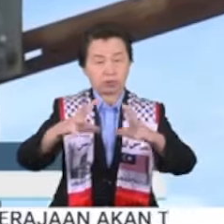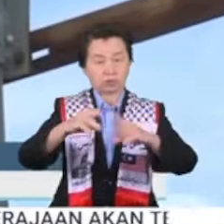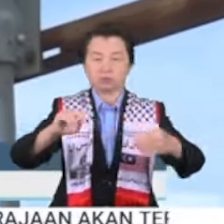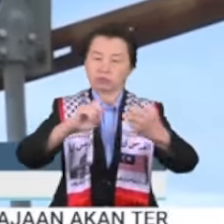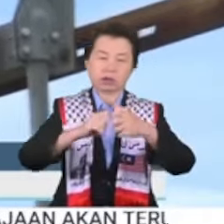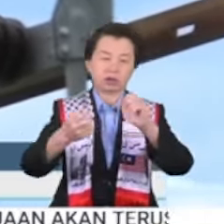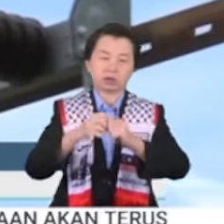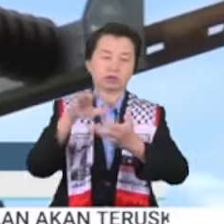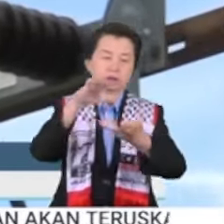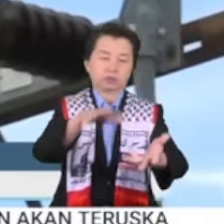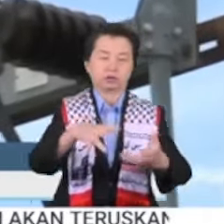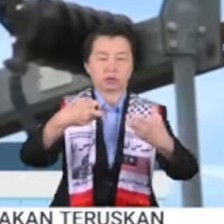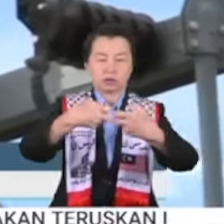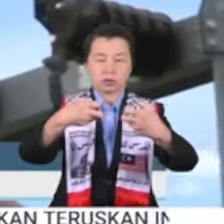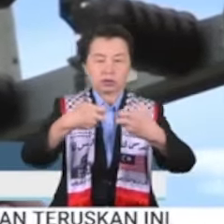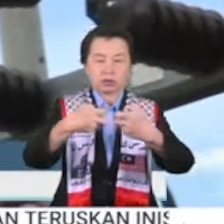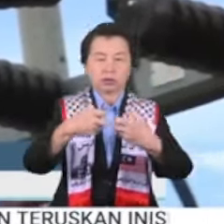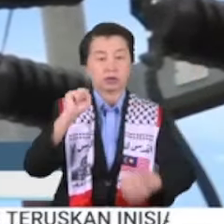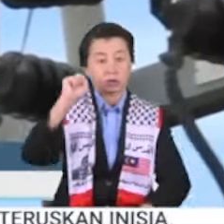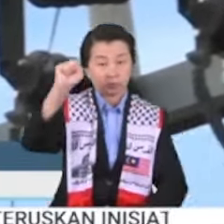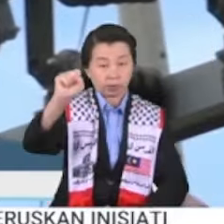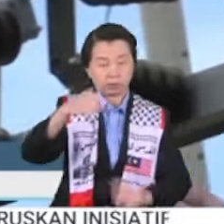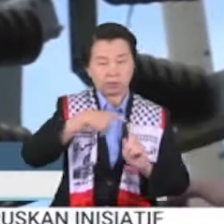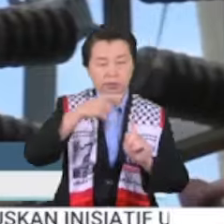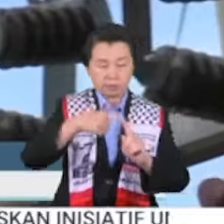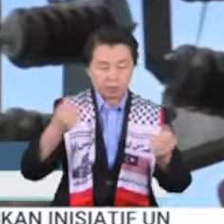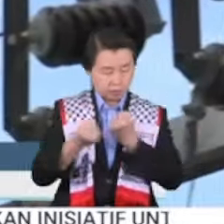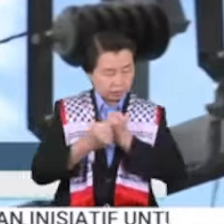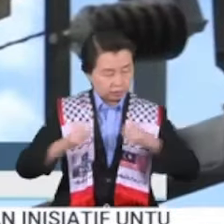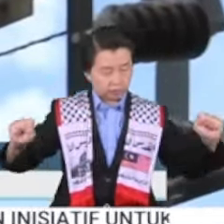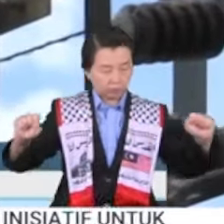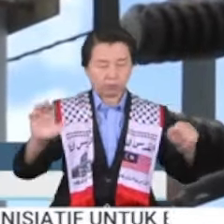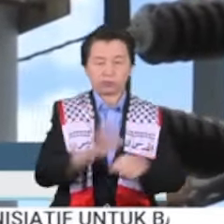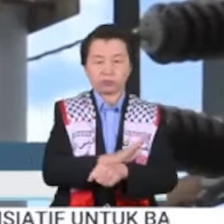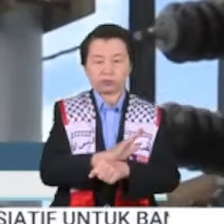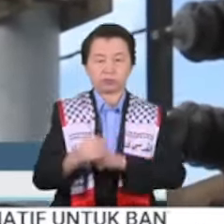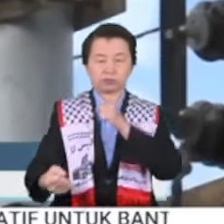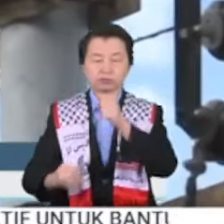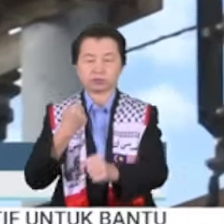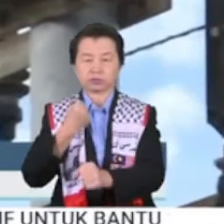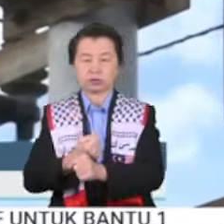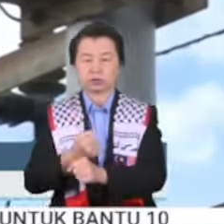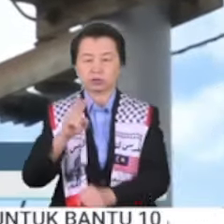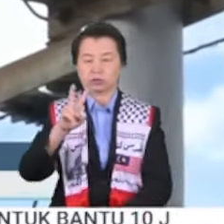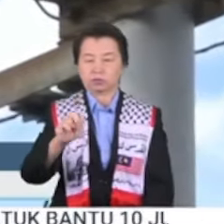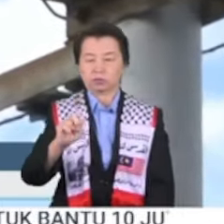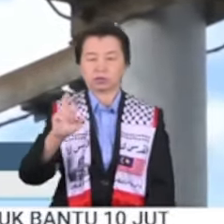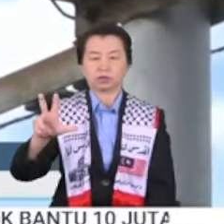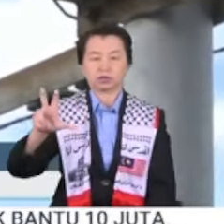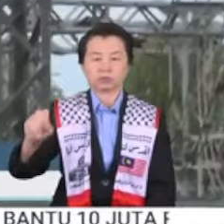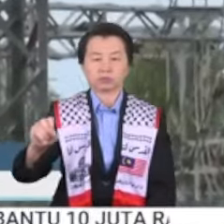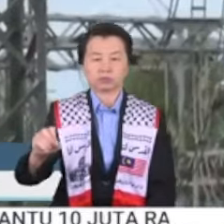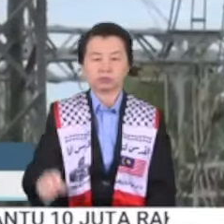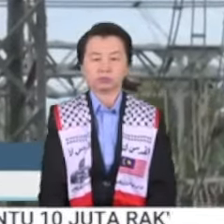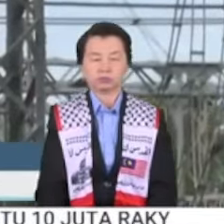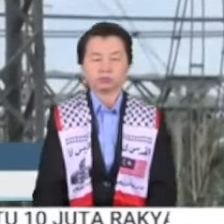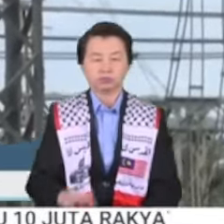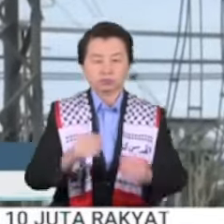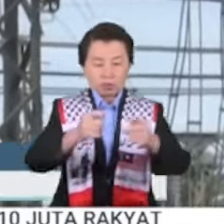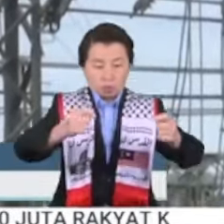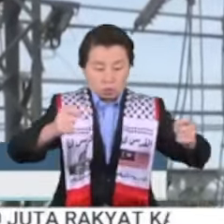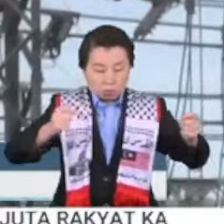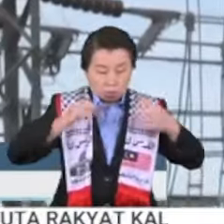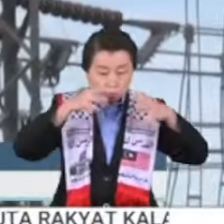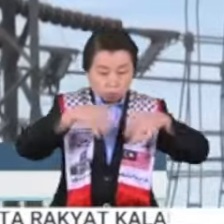mengatasi masalah bekalan elektrik di Sabah apabila ia siap sepenuhnya pada tahun 2030. Empangan